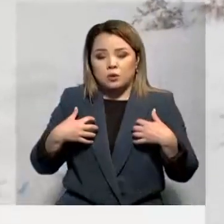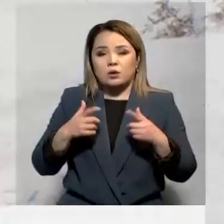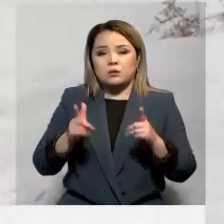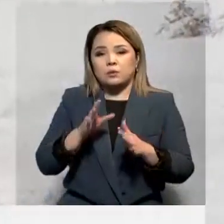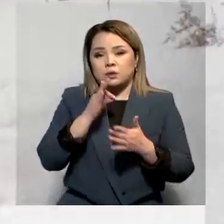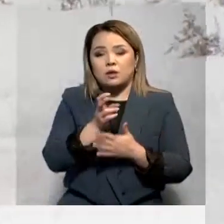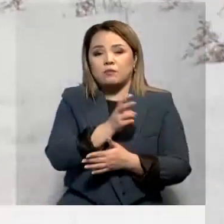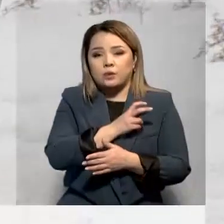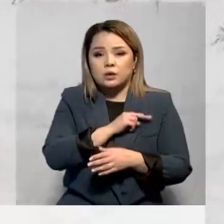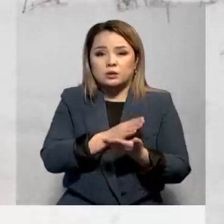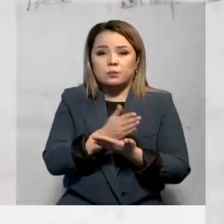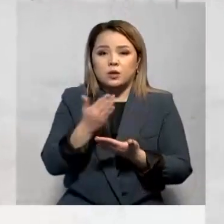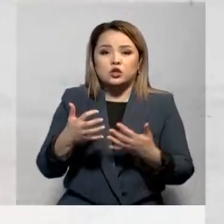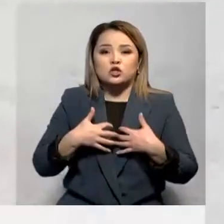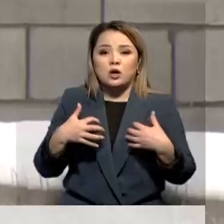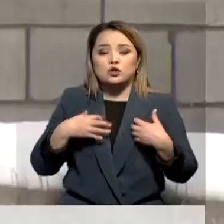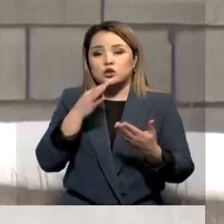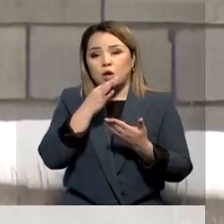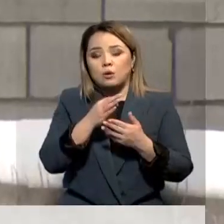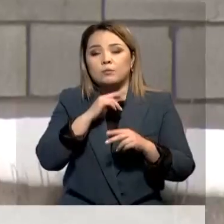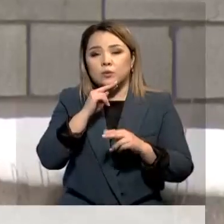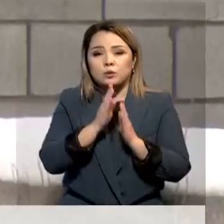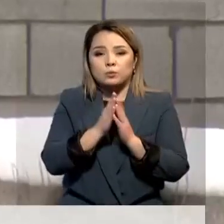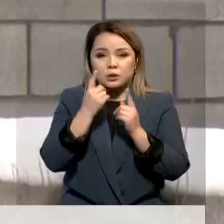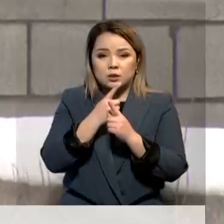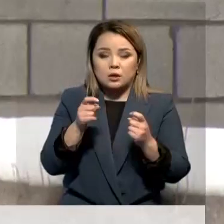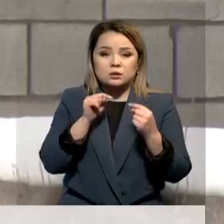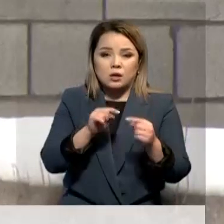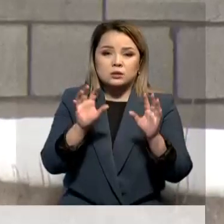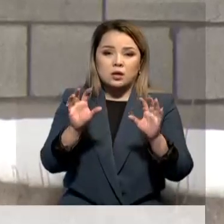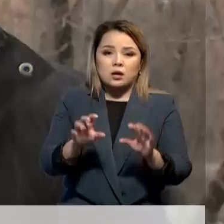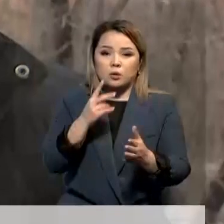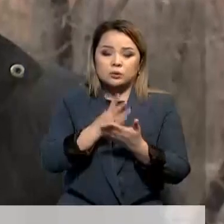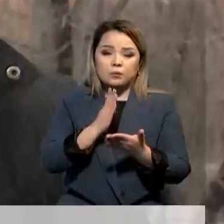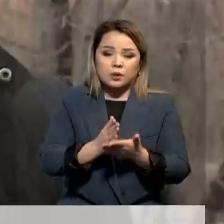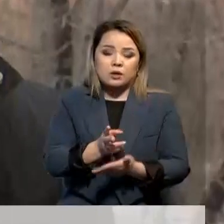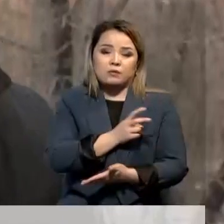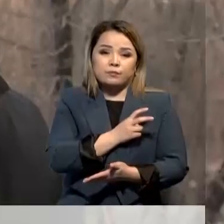ветеринарлық қызметтің жұмысы жануарларға жауапкершілікпен қарау туралы заңға қайшы дейді.